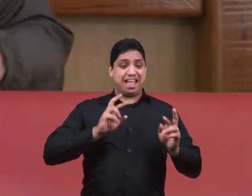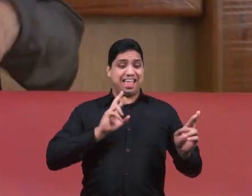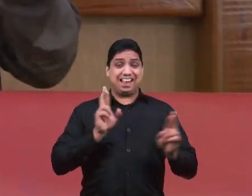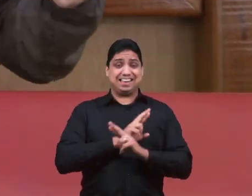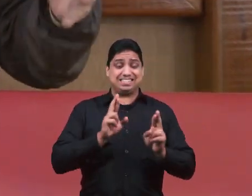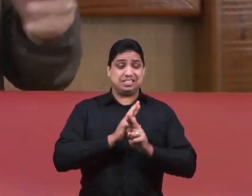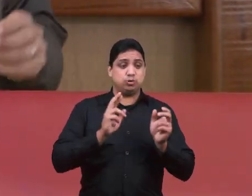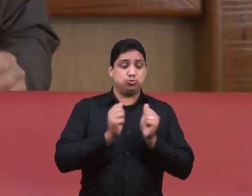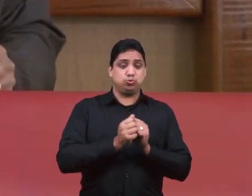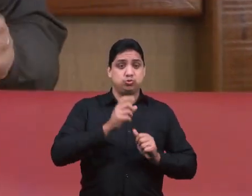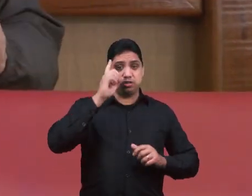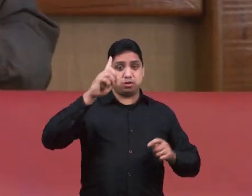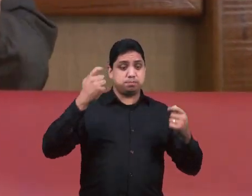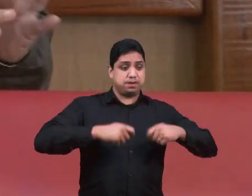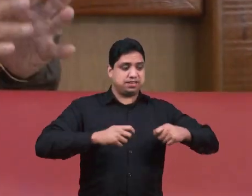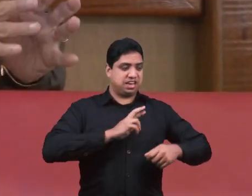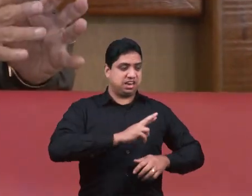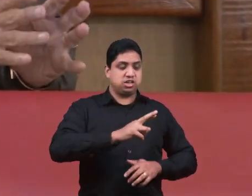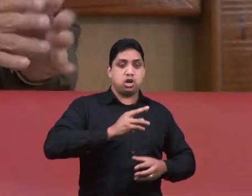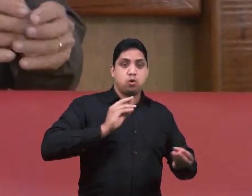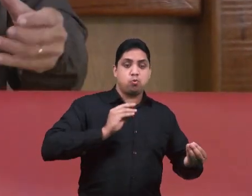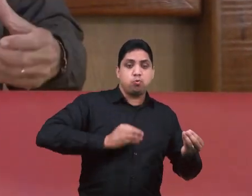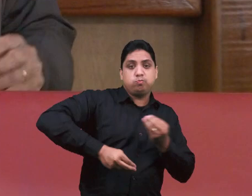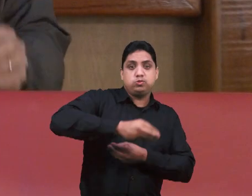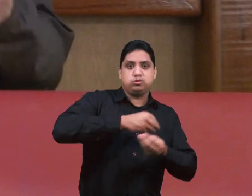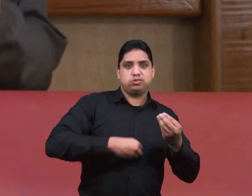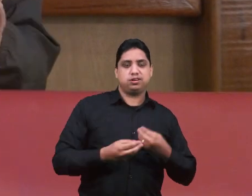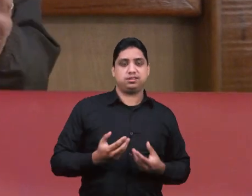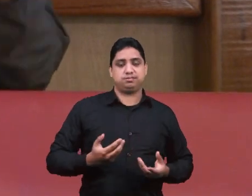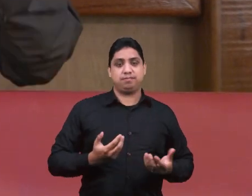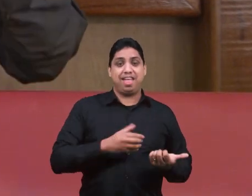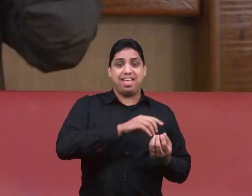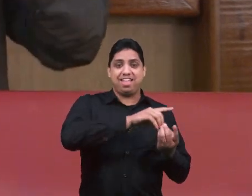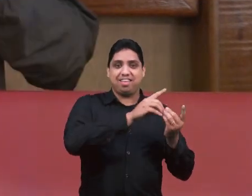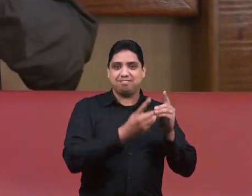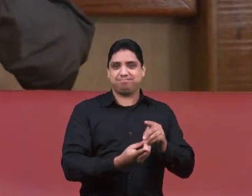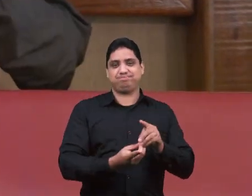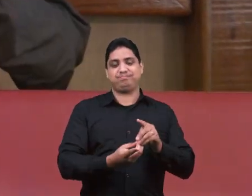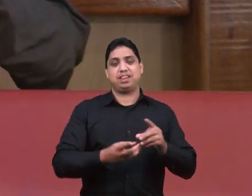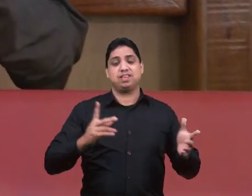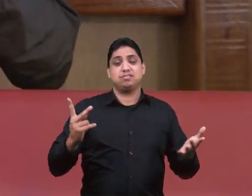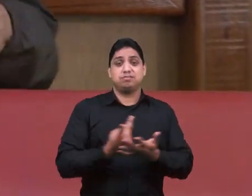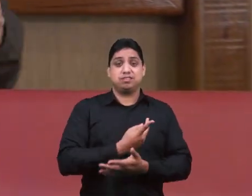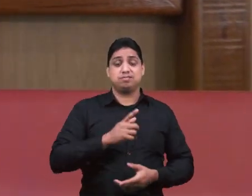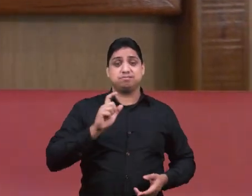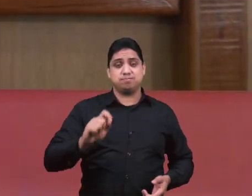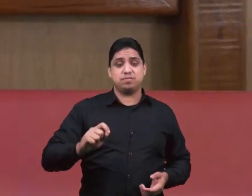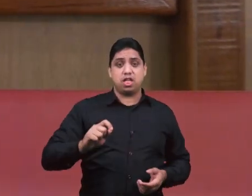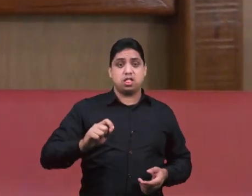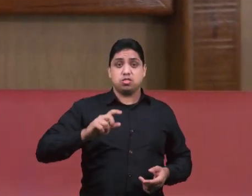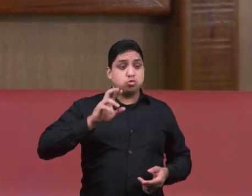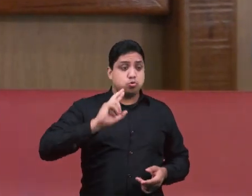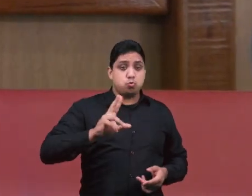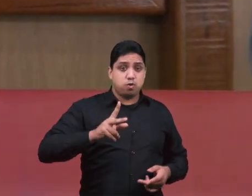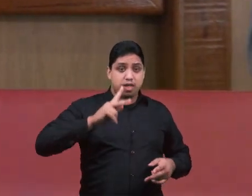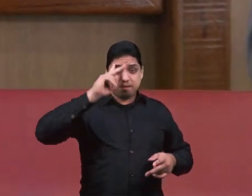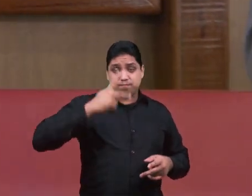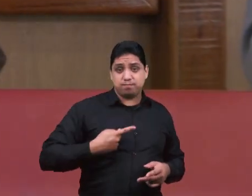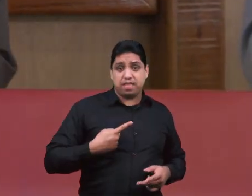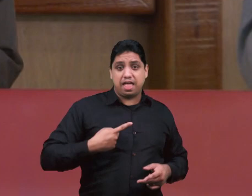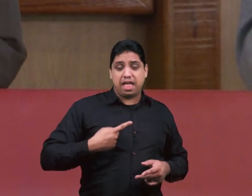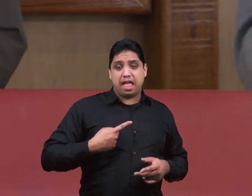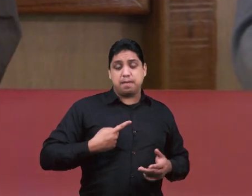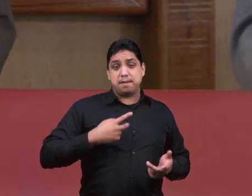la religion, avec le religieux. Et il impose, c'est pas lui, mais c'est un projet, c'est